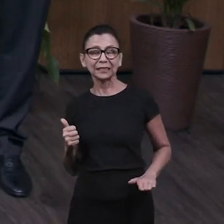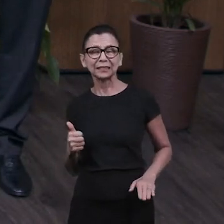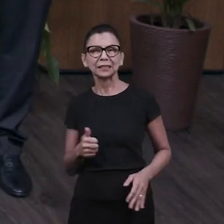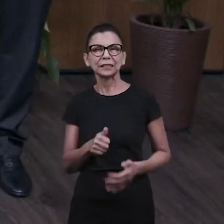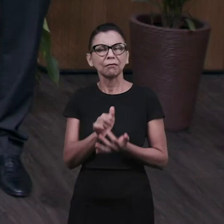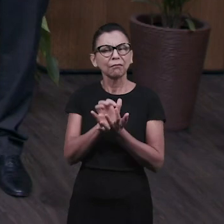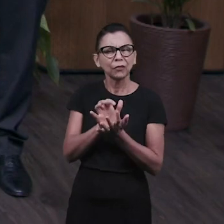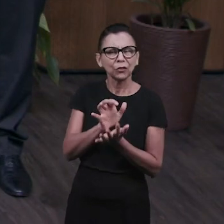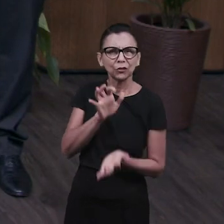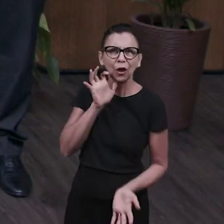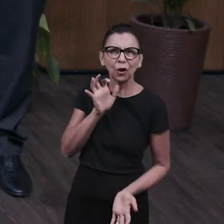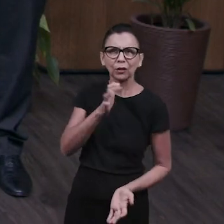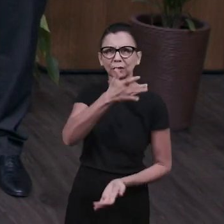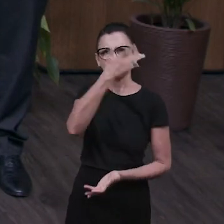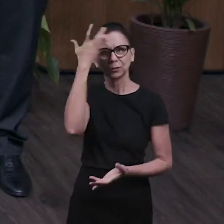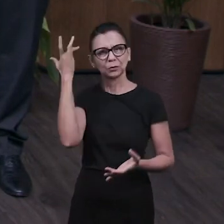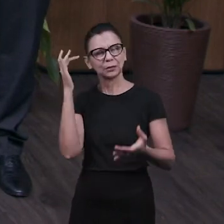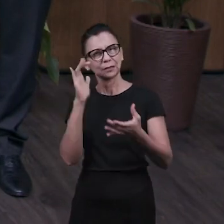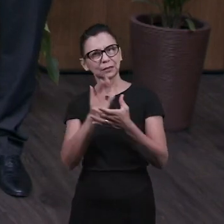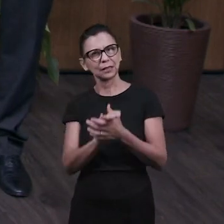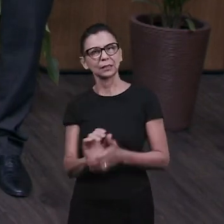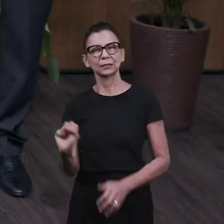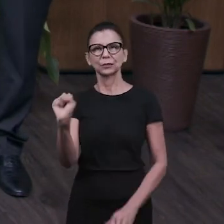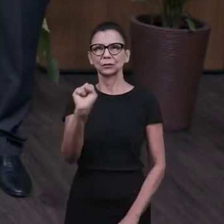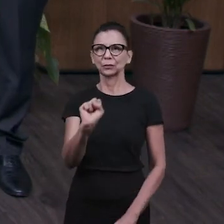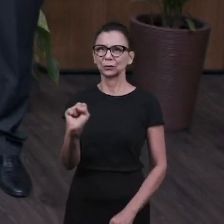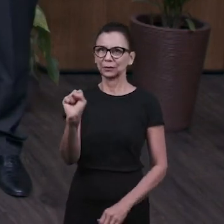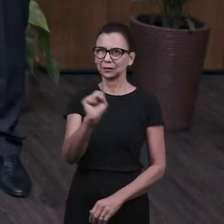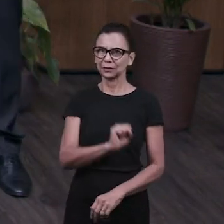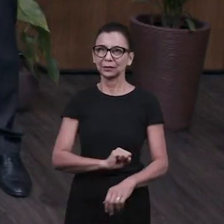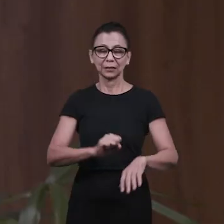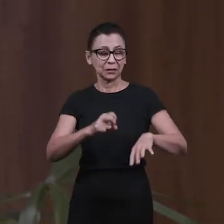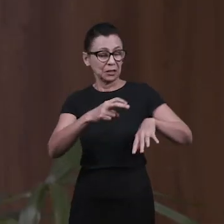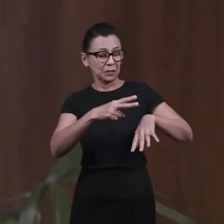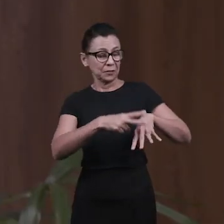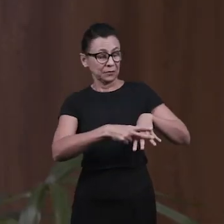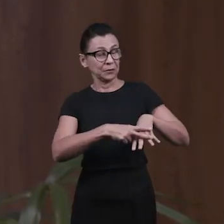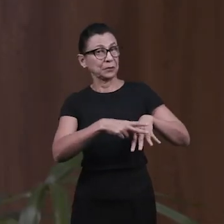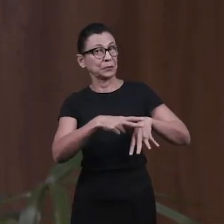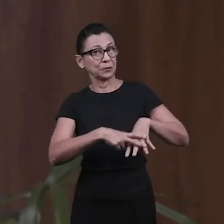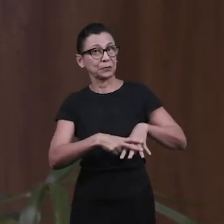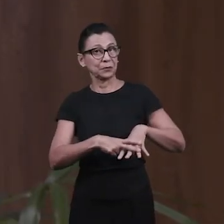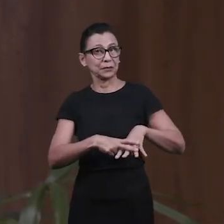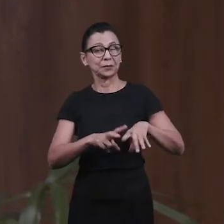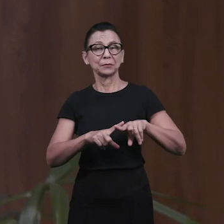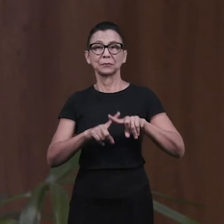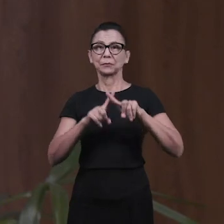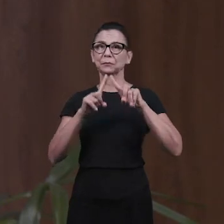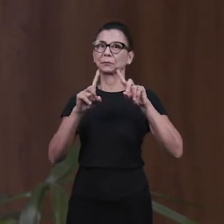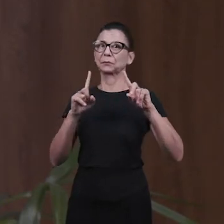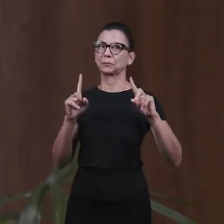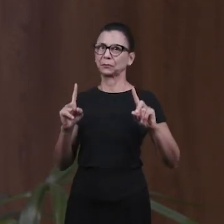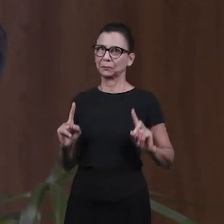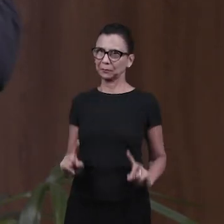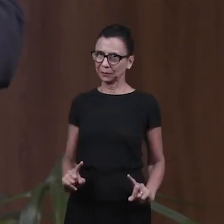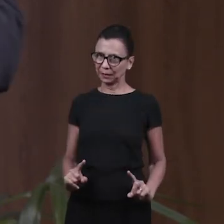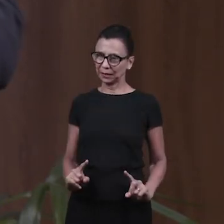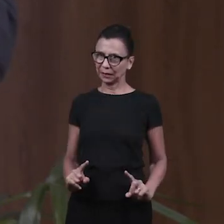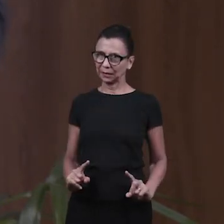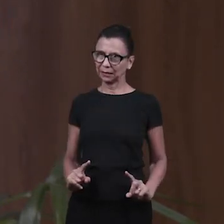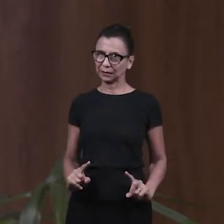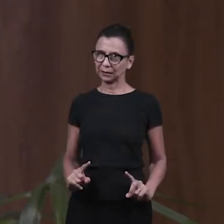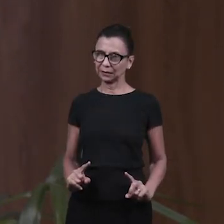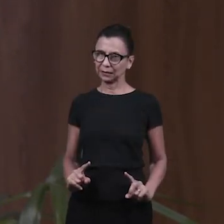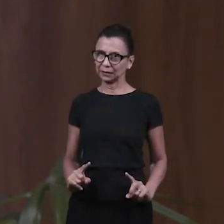enfants jusqu'à des anciens, des personnes mariées, euh, célibataires, veuves.